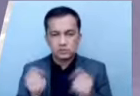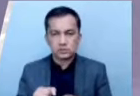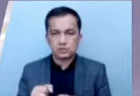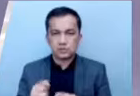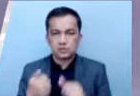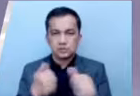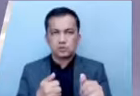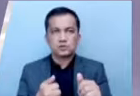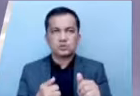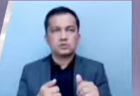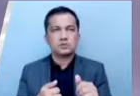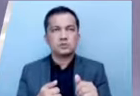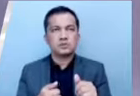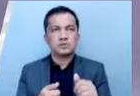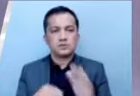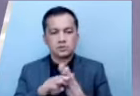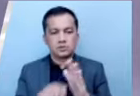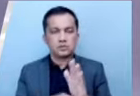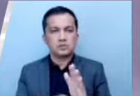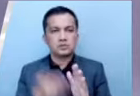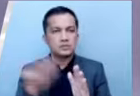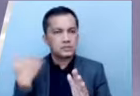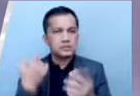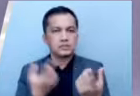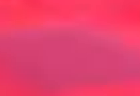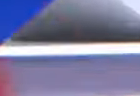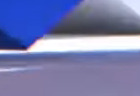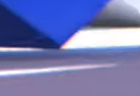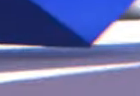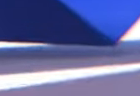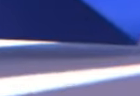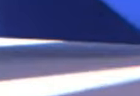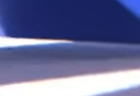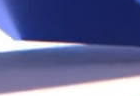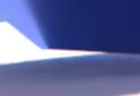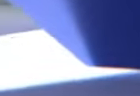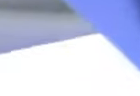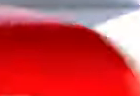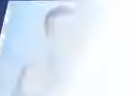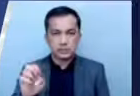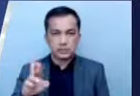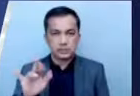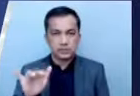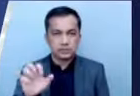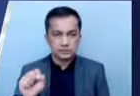patakarang dati na raw ginagawa. Nakatutok si Bernadette Reyes.